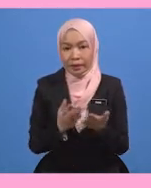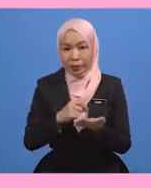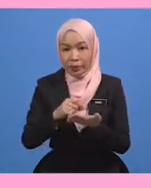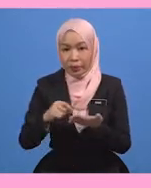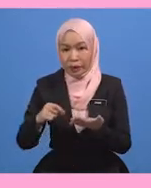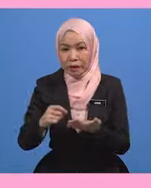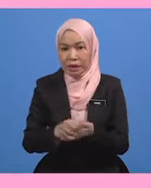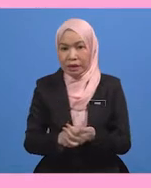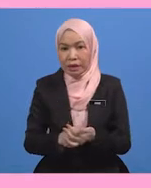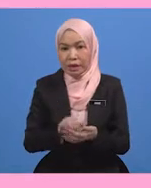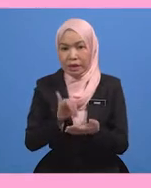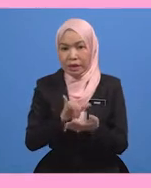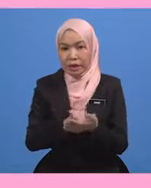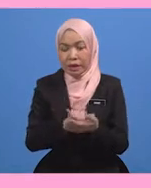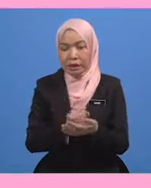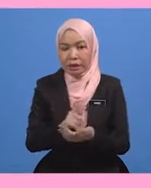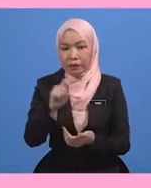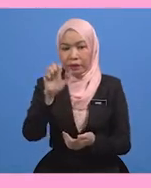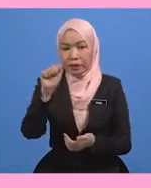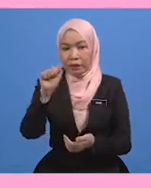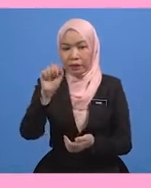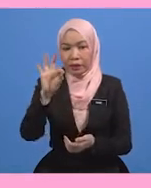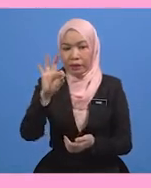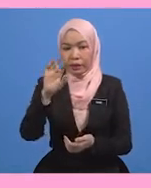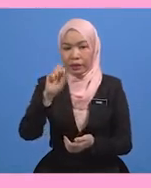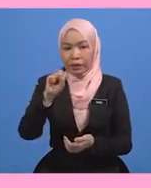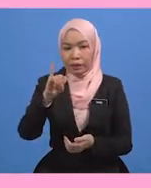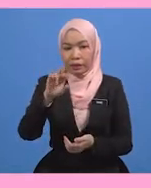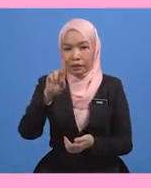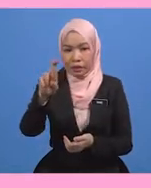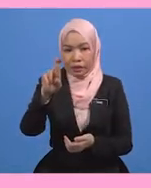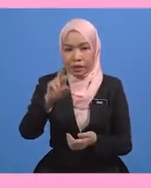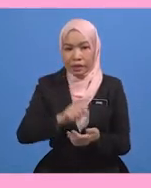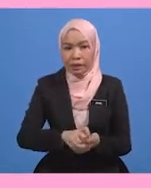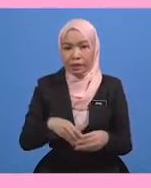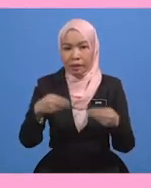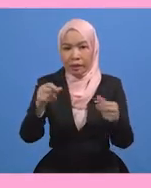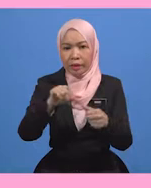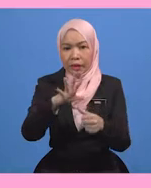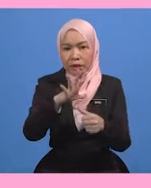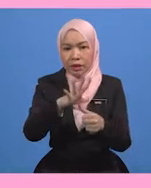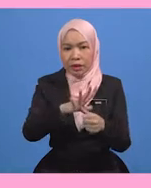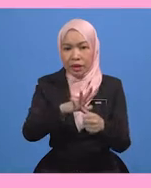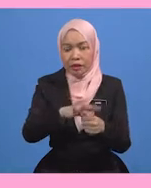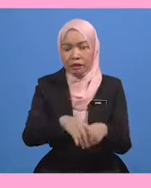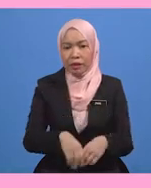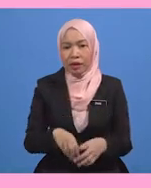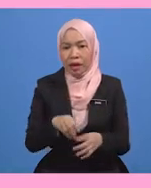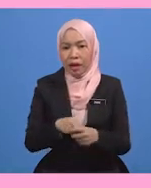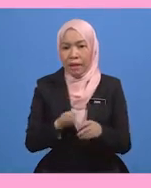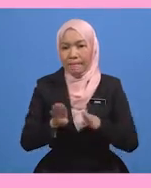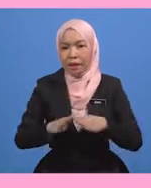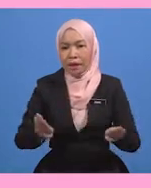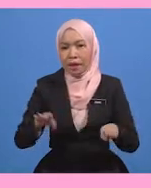Tafsir Al-Azhar yang dikarang oleh beliau apabila terpaksa meringkuk dalam penjara, yang meninggalkan kesan